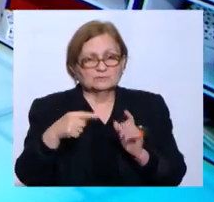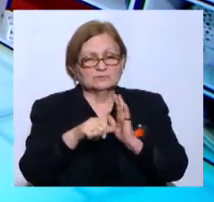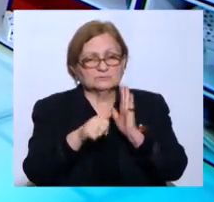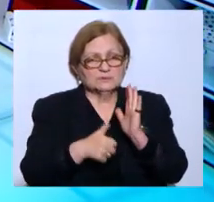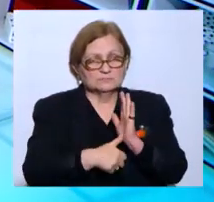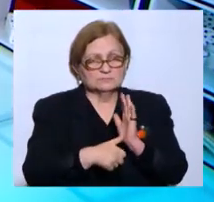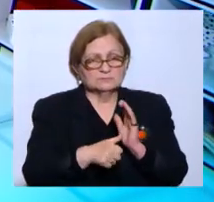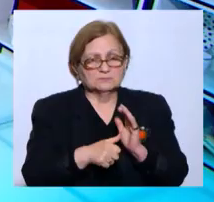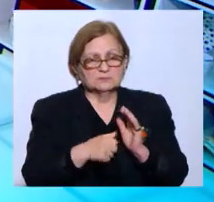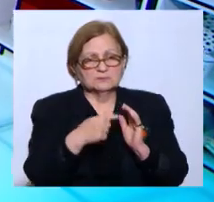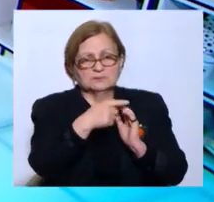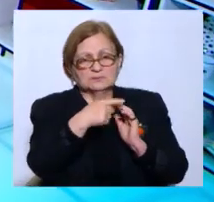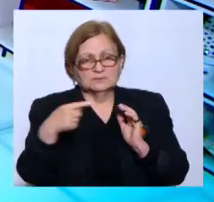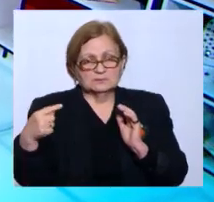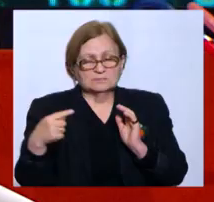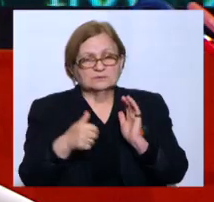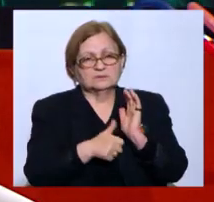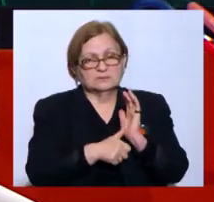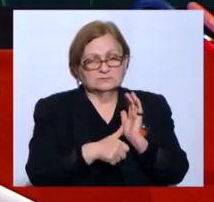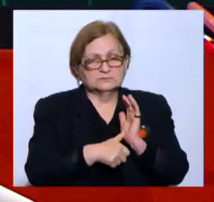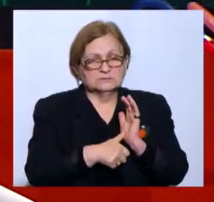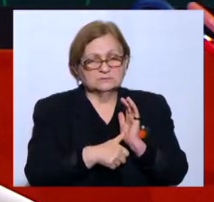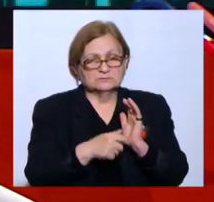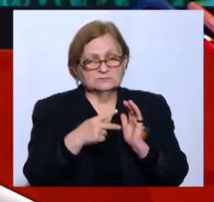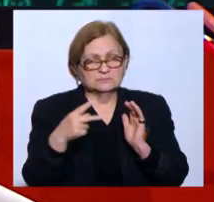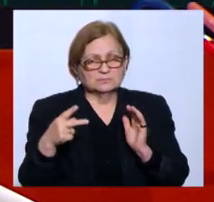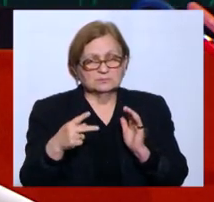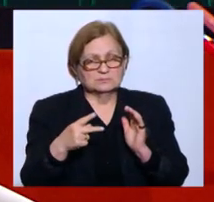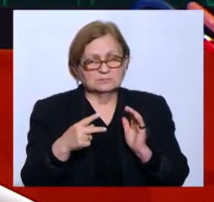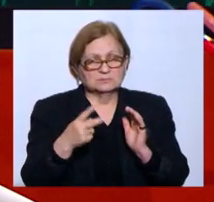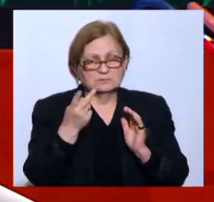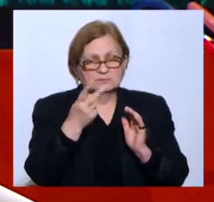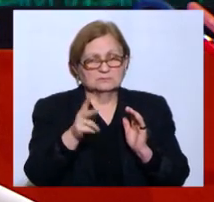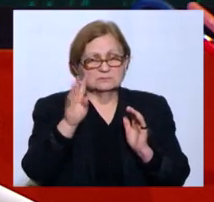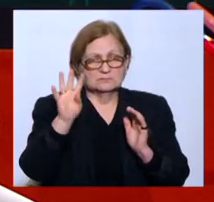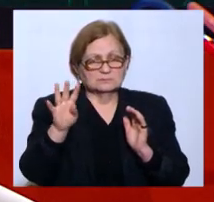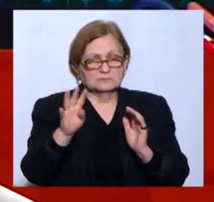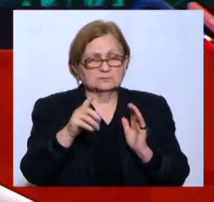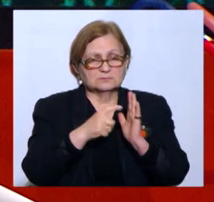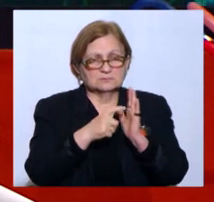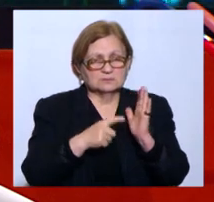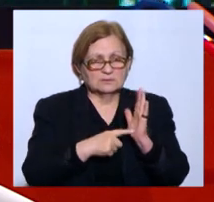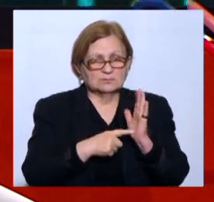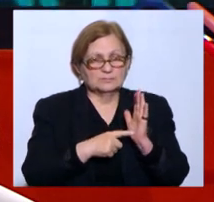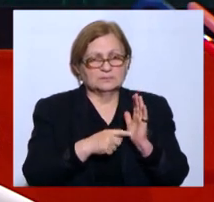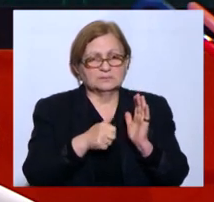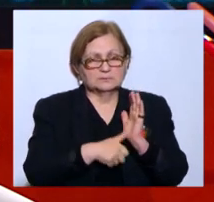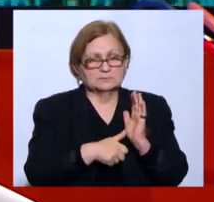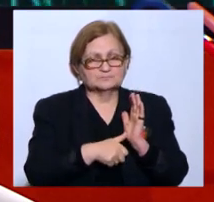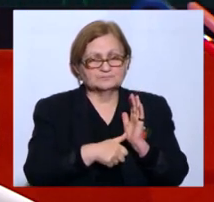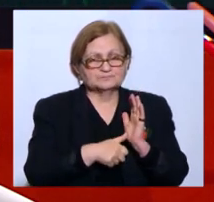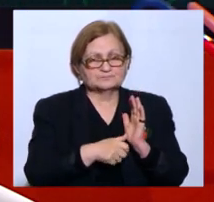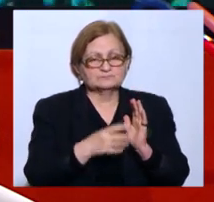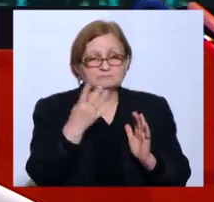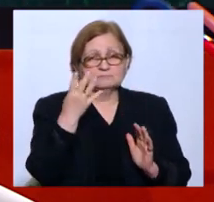16 შეფარდებული 6-თან და უდრის 24 გაყოფილი 6-ზე და უდრის